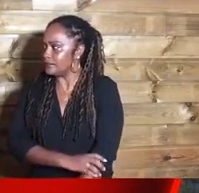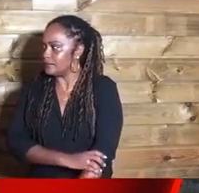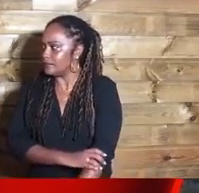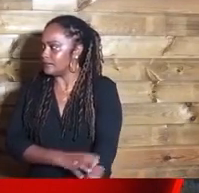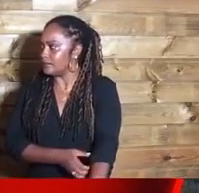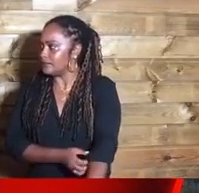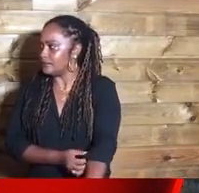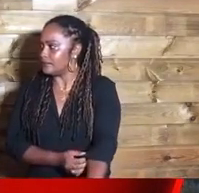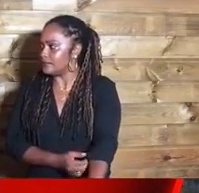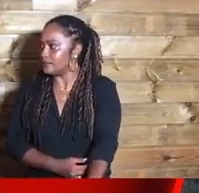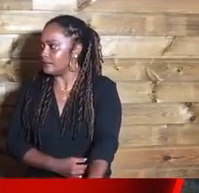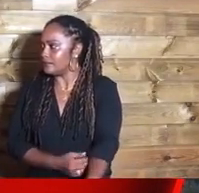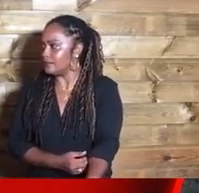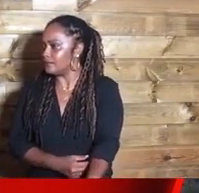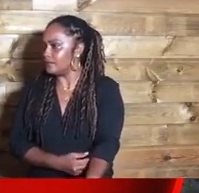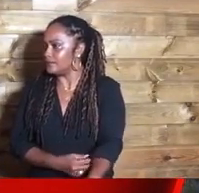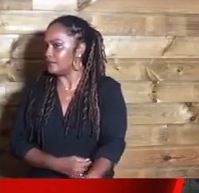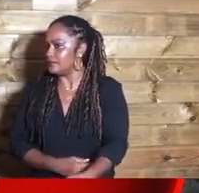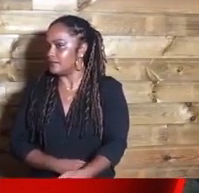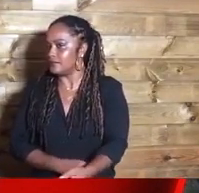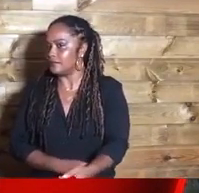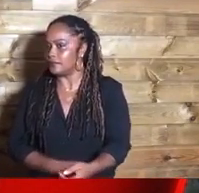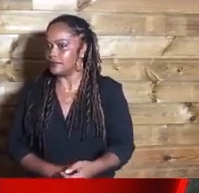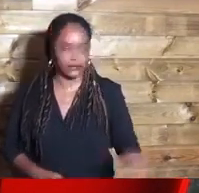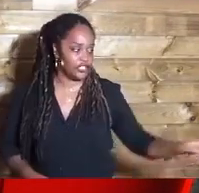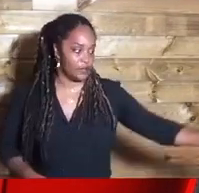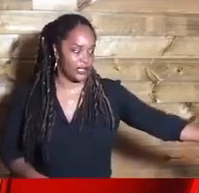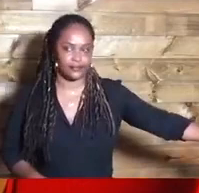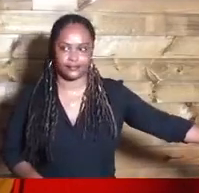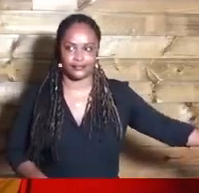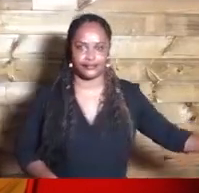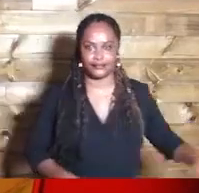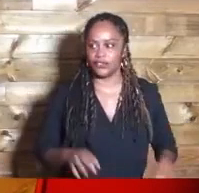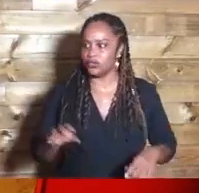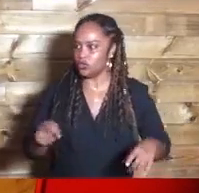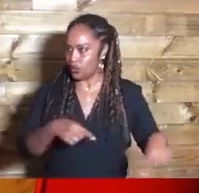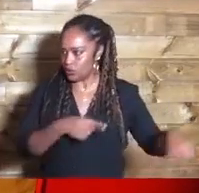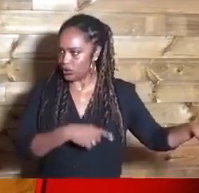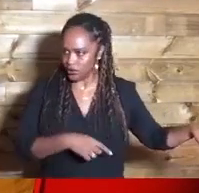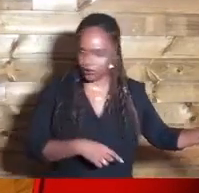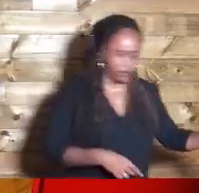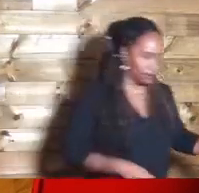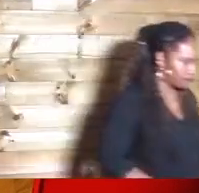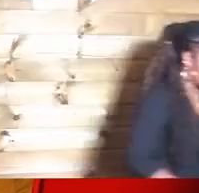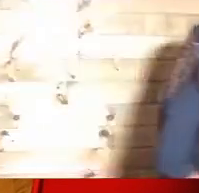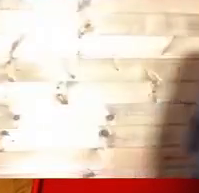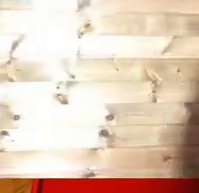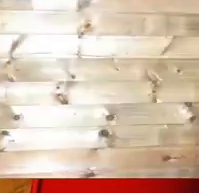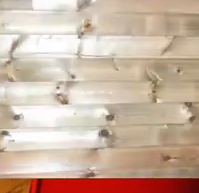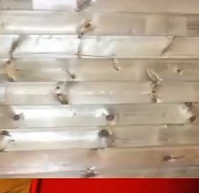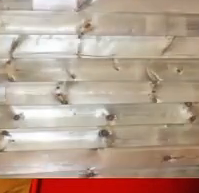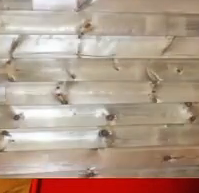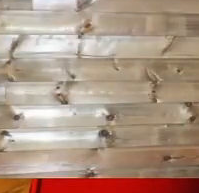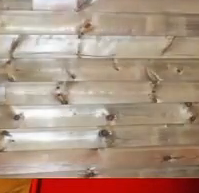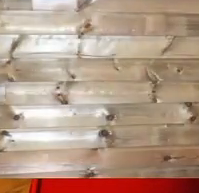égoïstes. Si la situation sanitaire le permettait, je serais venue en Guadeloupe le partager avec tous